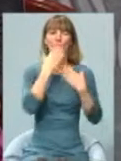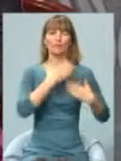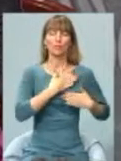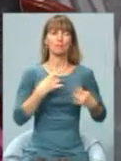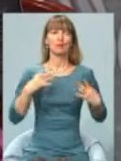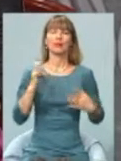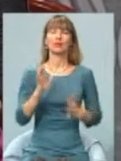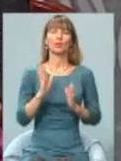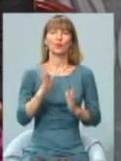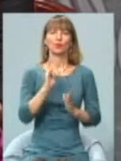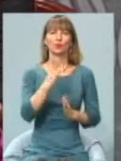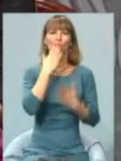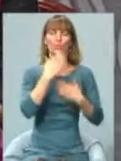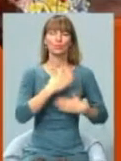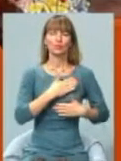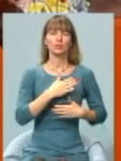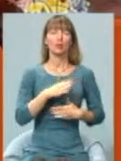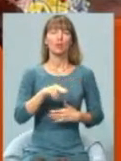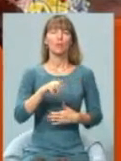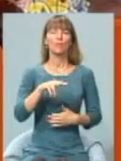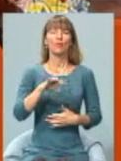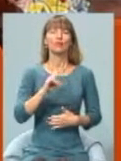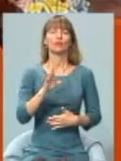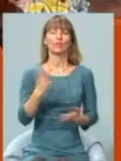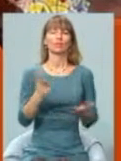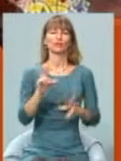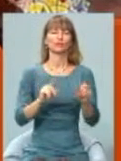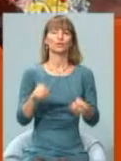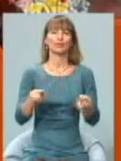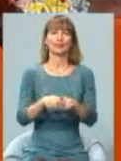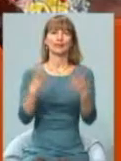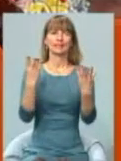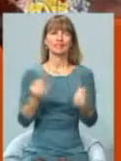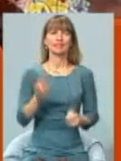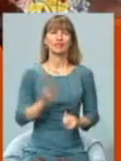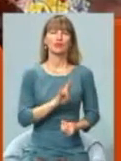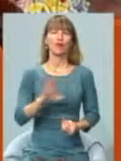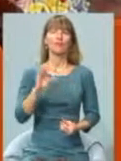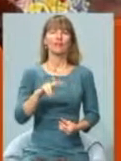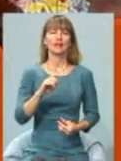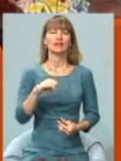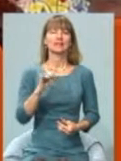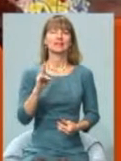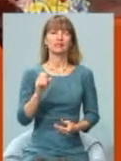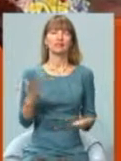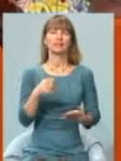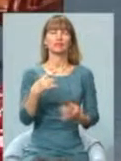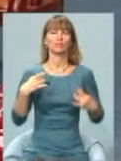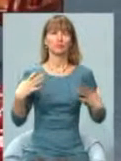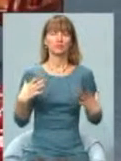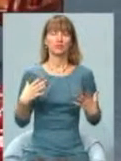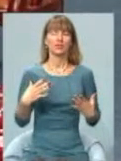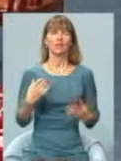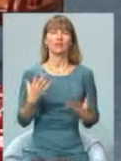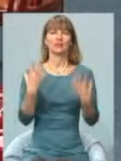не лише закохані. Полінко, як ти вважаєш взагалі, що це таке День Святого Валентина та як ти його відзначаєш? День